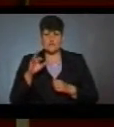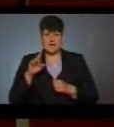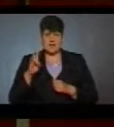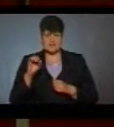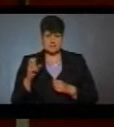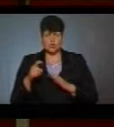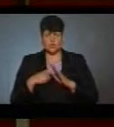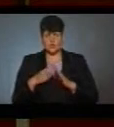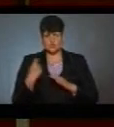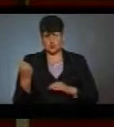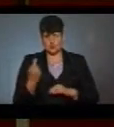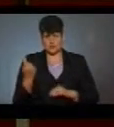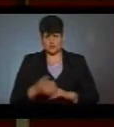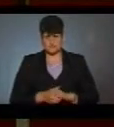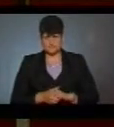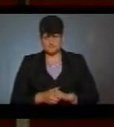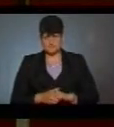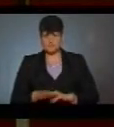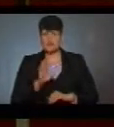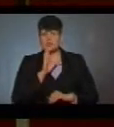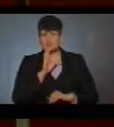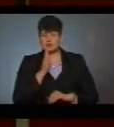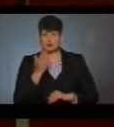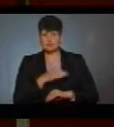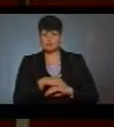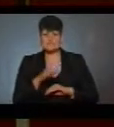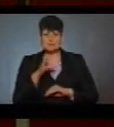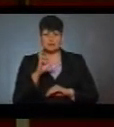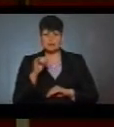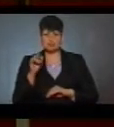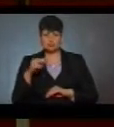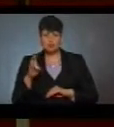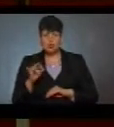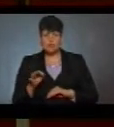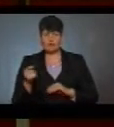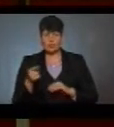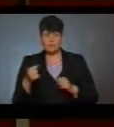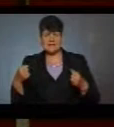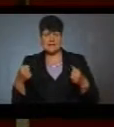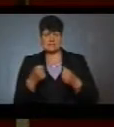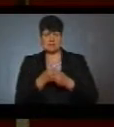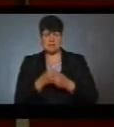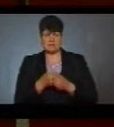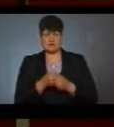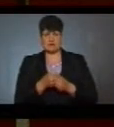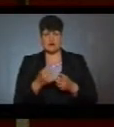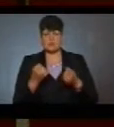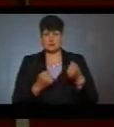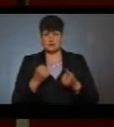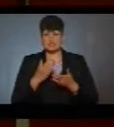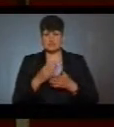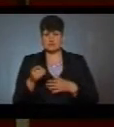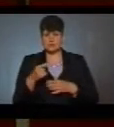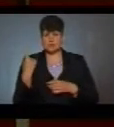повідомив Сергій Коновал. Жінка, яку на вулиці Степана Будного в Тернополі збив автомобіль, перебуває в Тернопільській